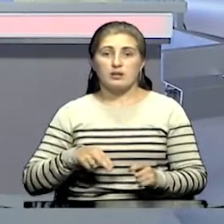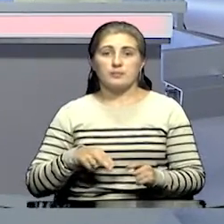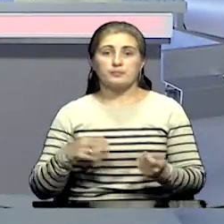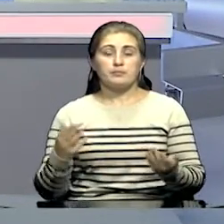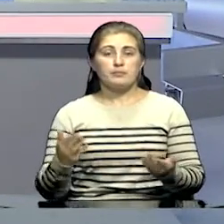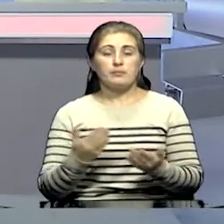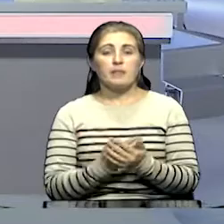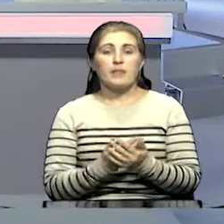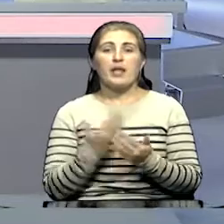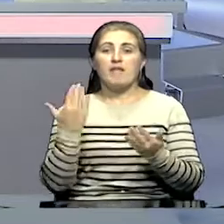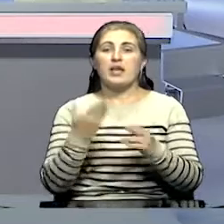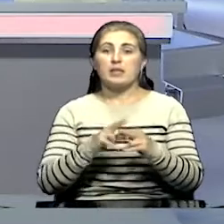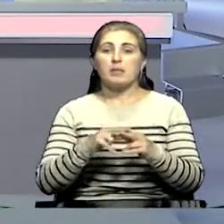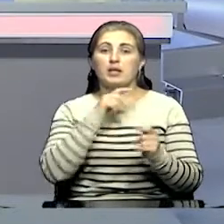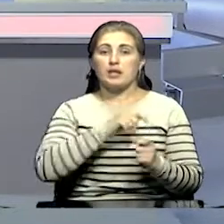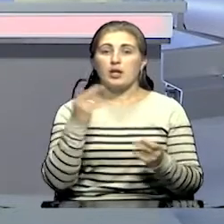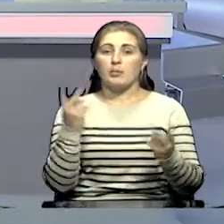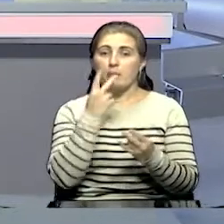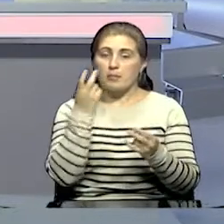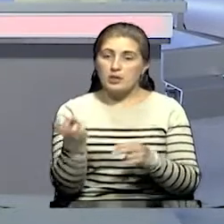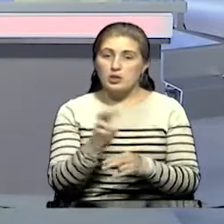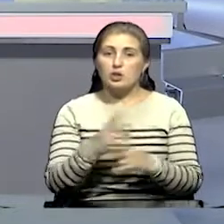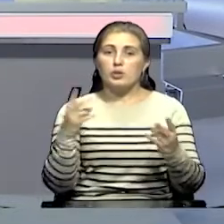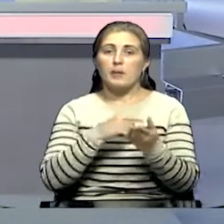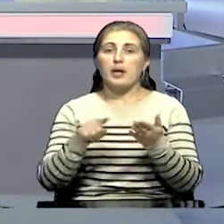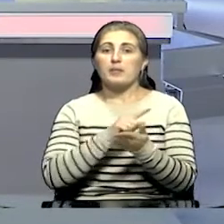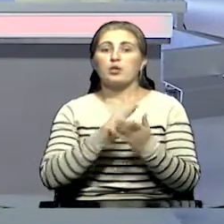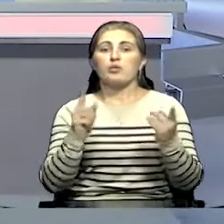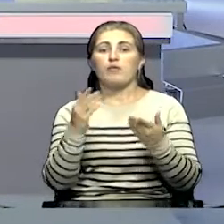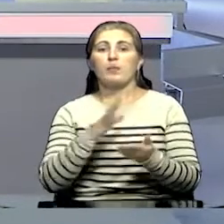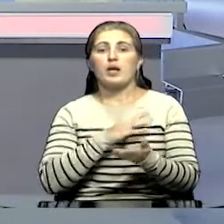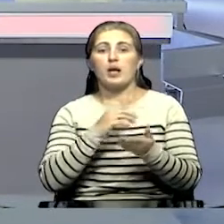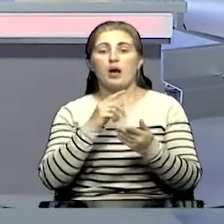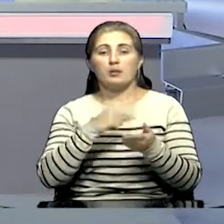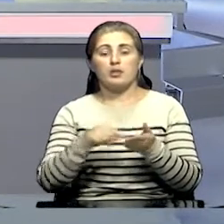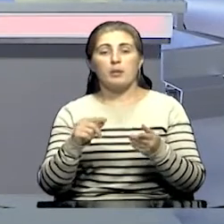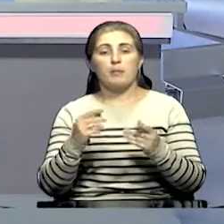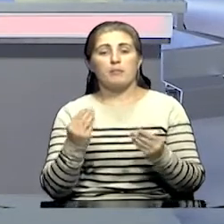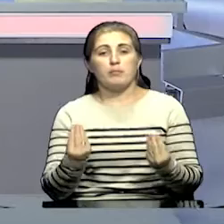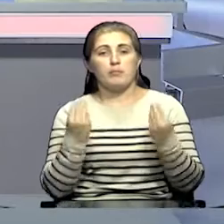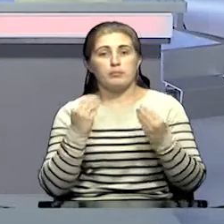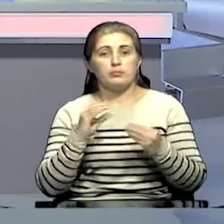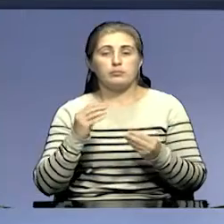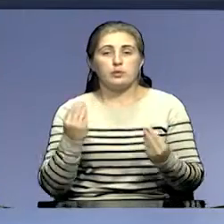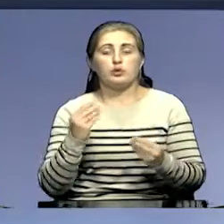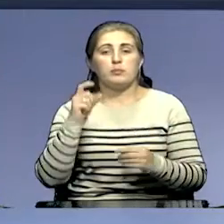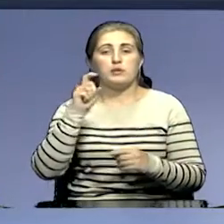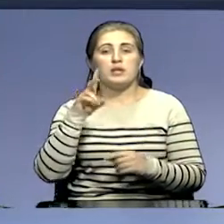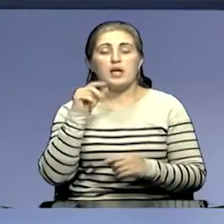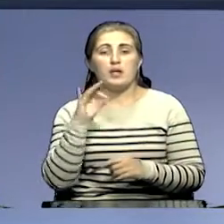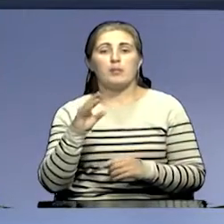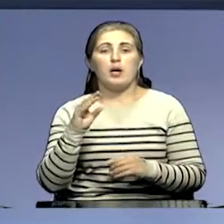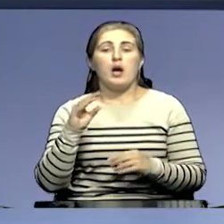кстати уже с этими наградами пришли нужно отметить обязательно что вы были отмечены почетным знаком директор года и юбилейные медали высокий на